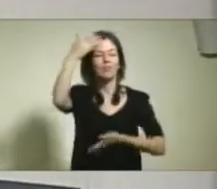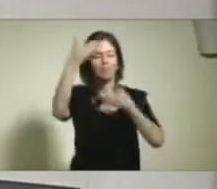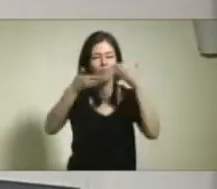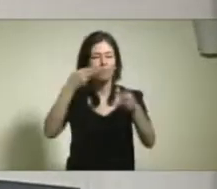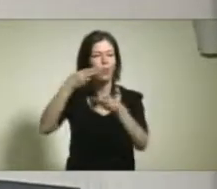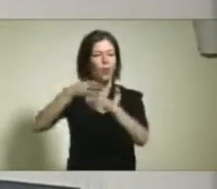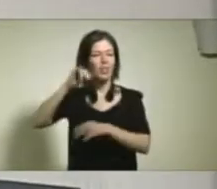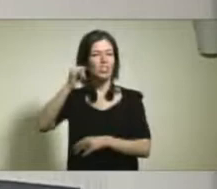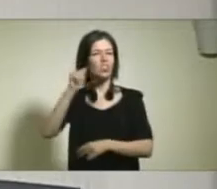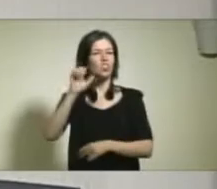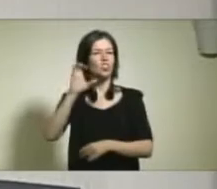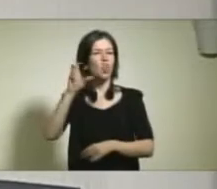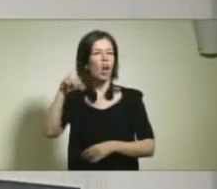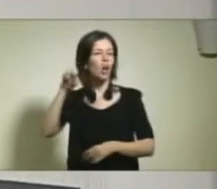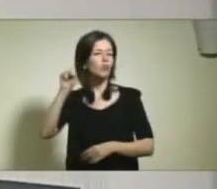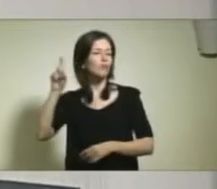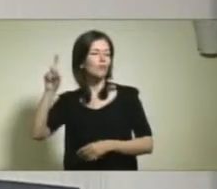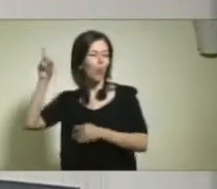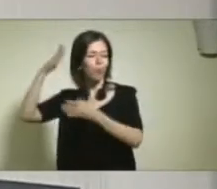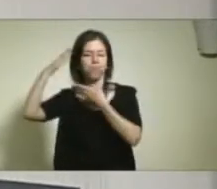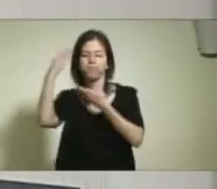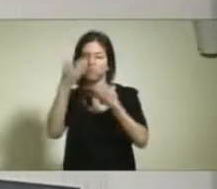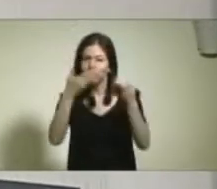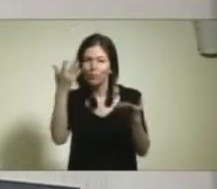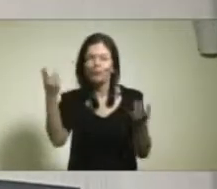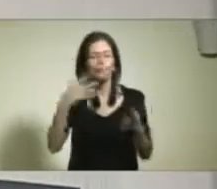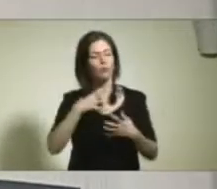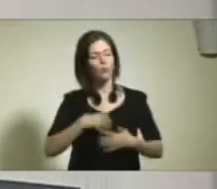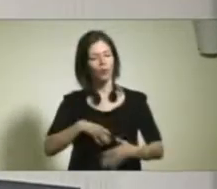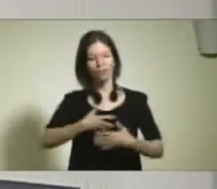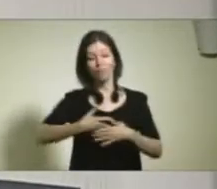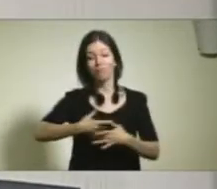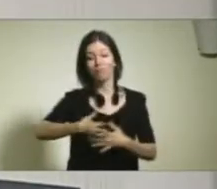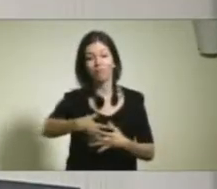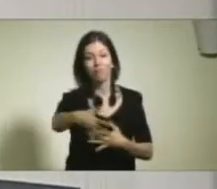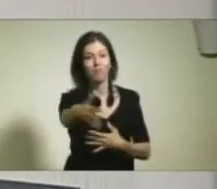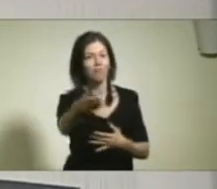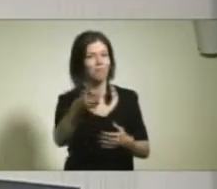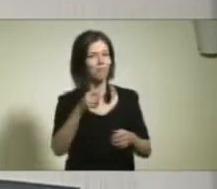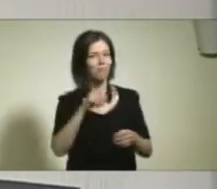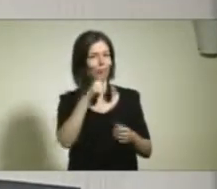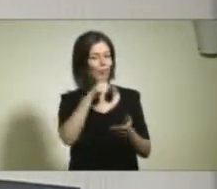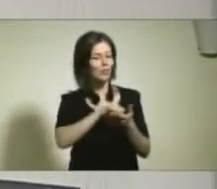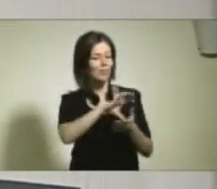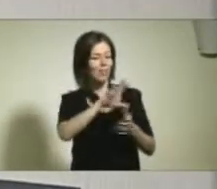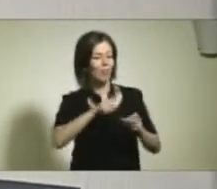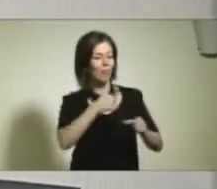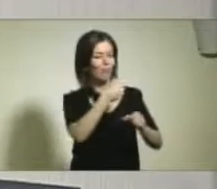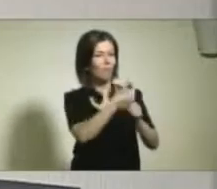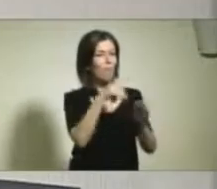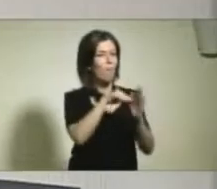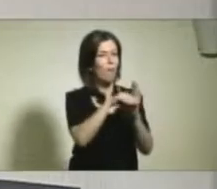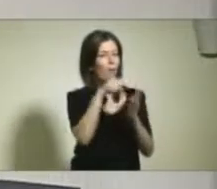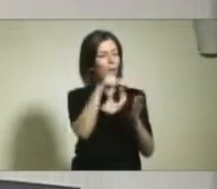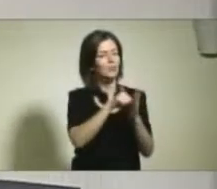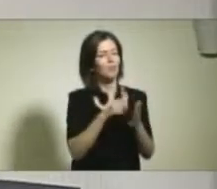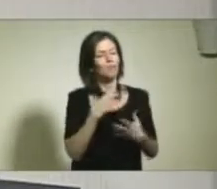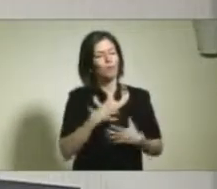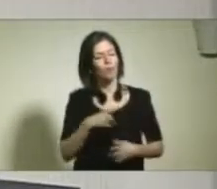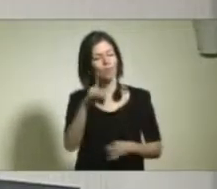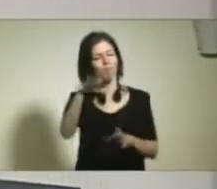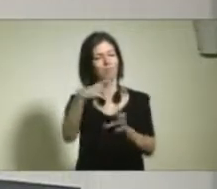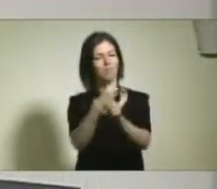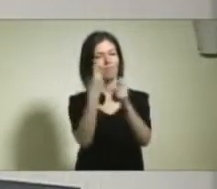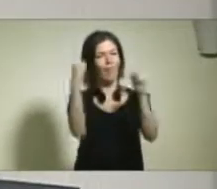et qui vous souhaite beaucoup de réussite dans l'aventure que vous vous lancez pour créer une banque postale. Et je tiens également